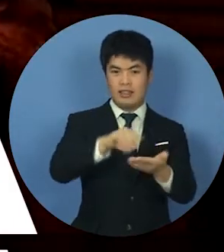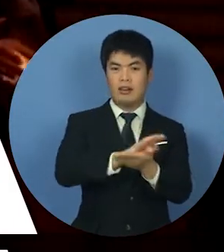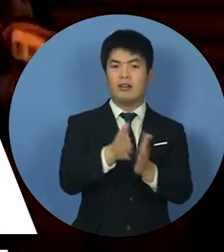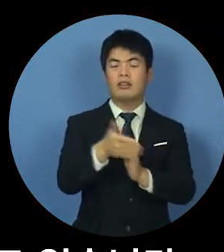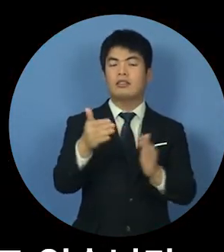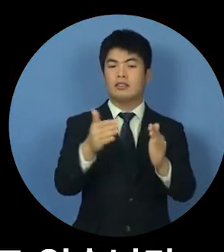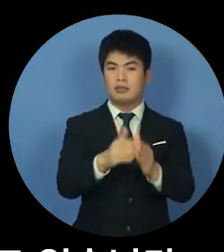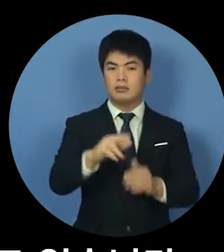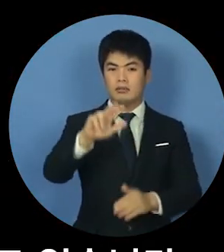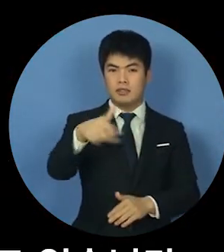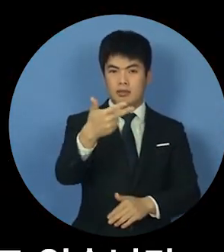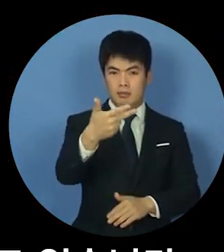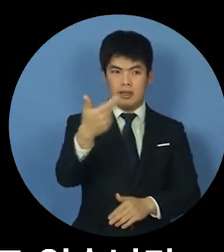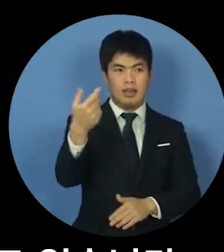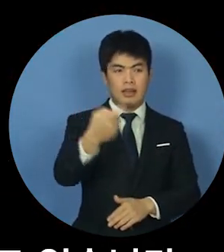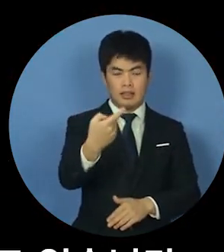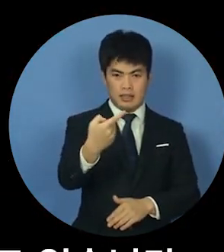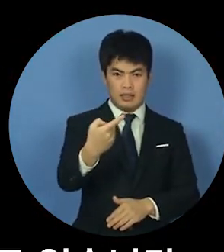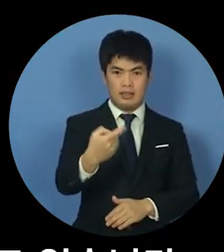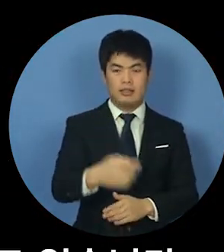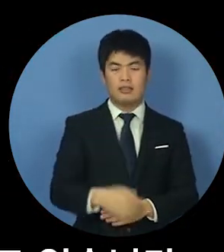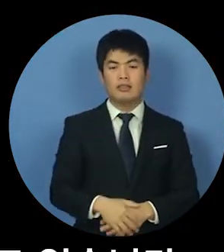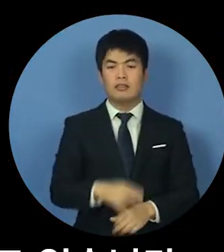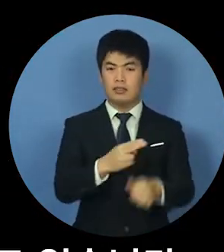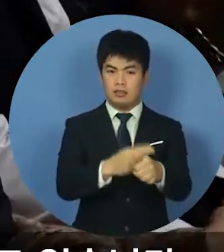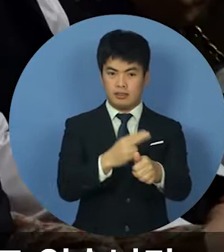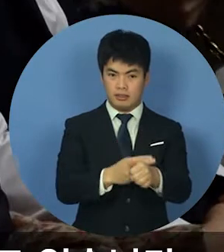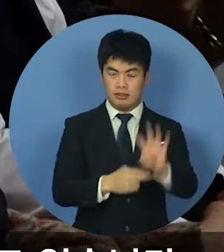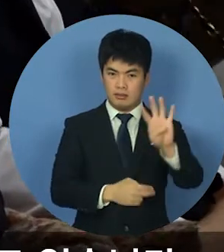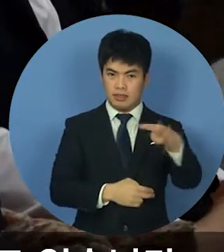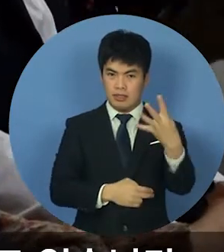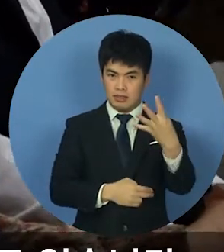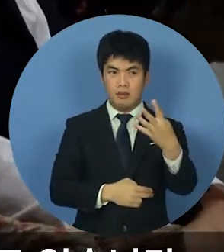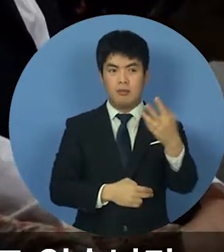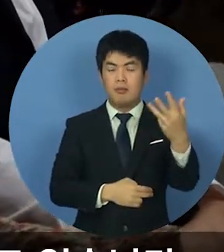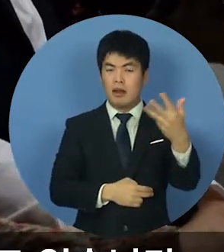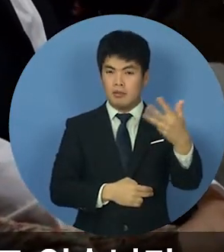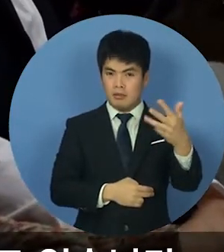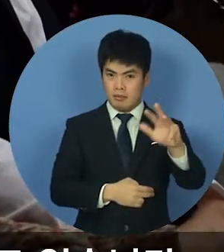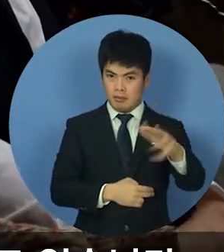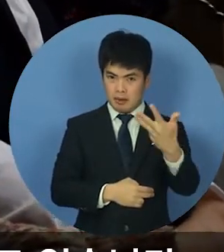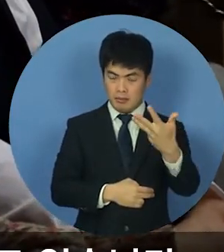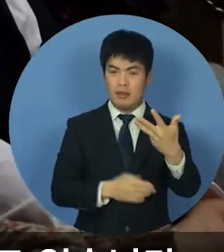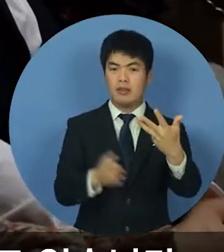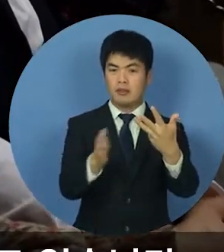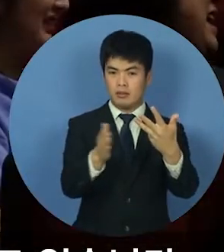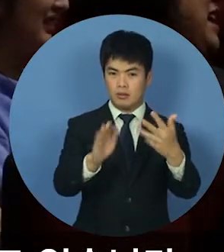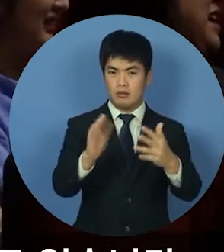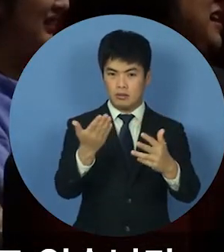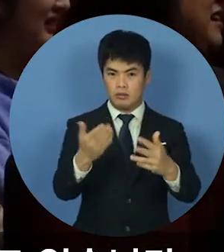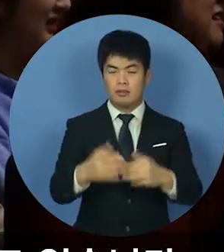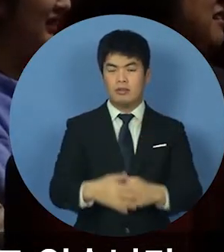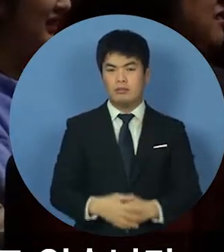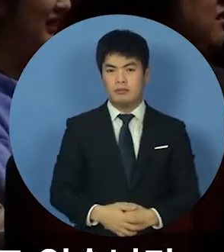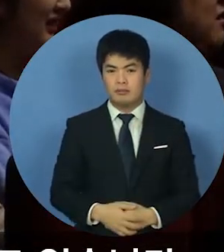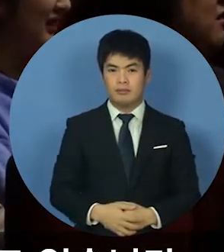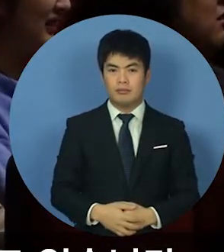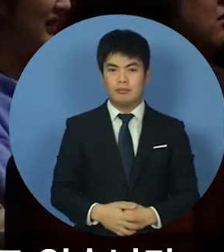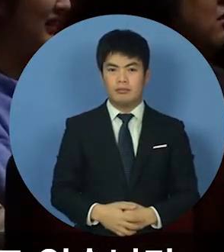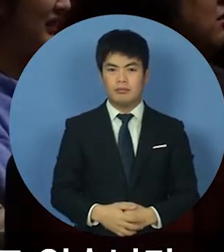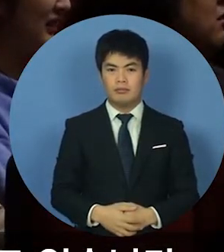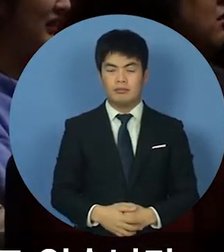701개소로 보육교직원은 4,827명, 보육대상 영유아 수는 39,143명으로 집계되고